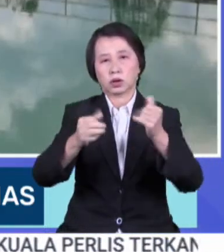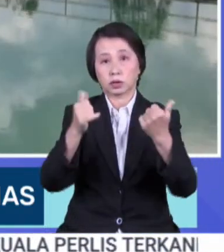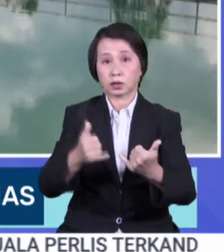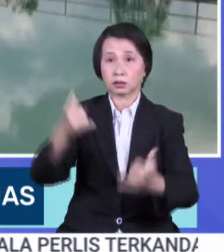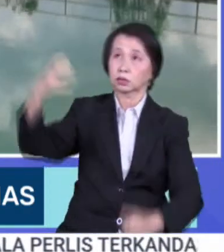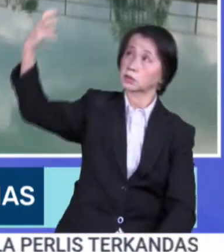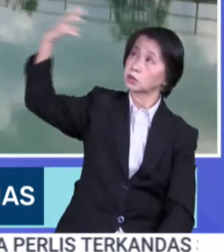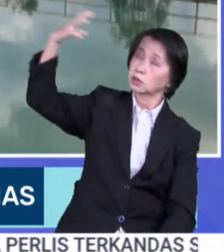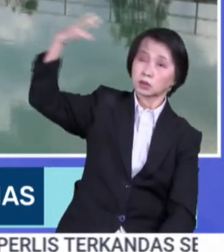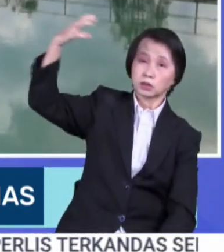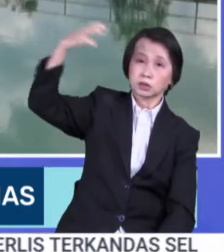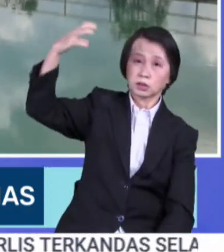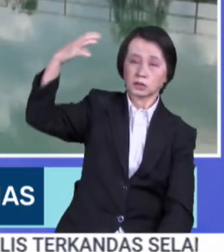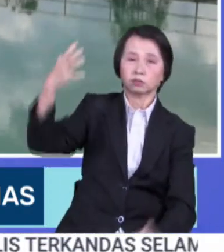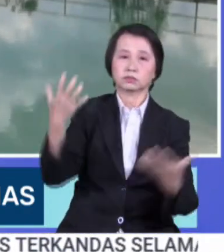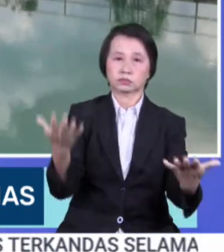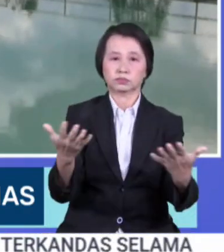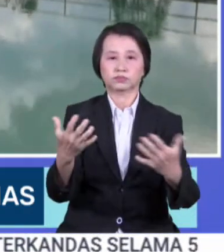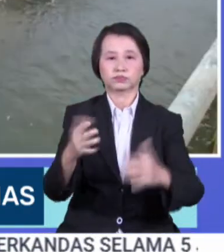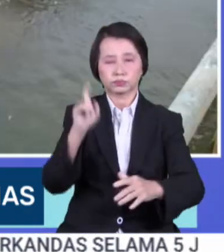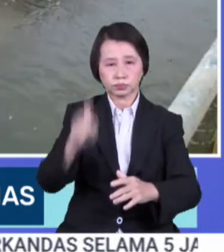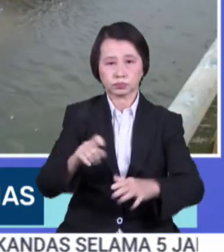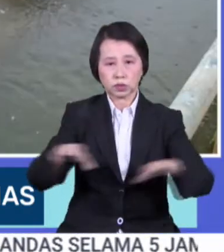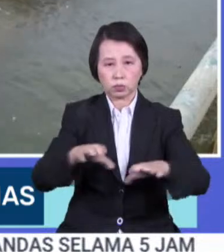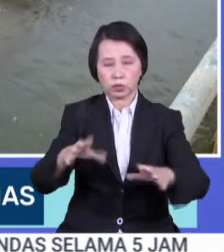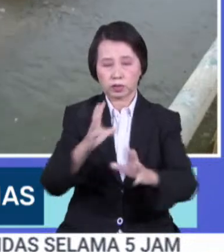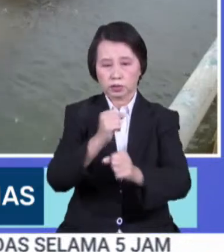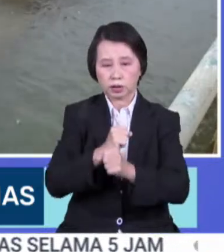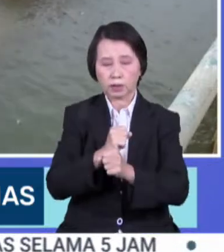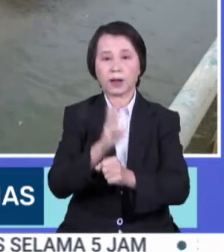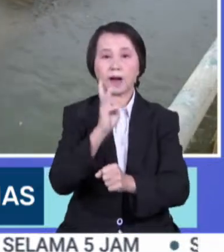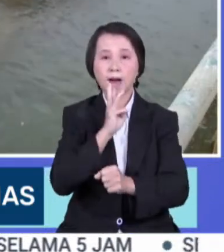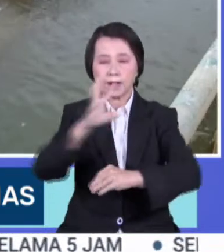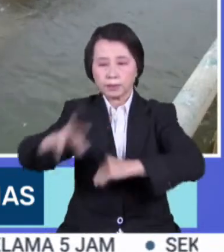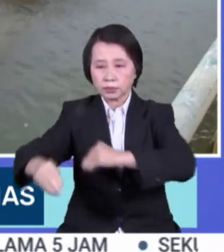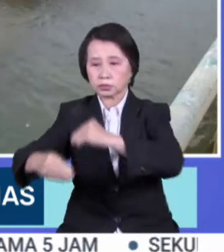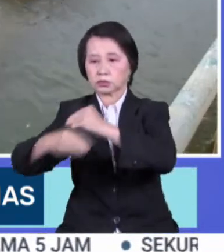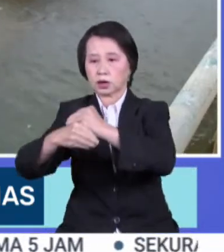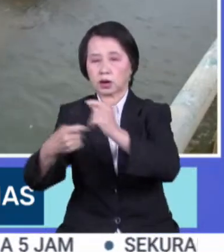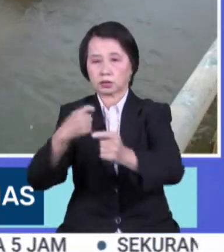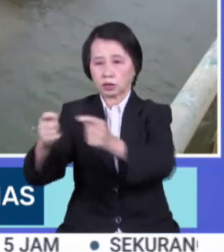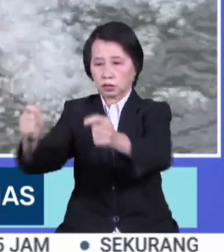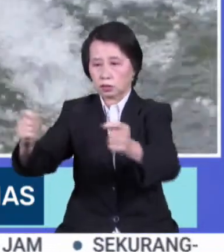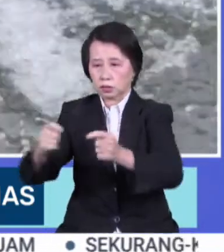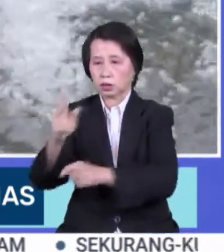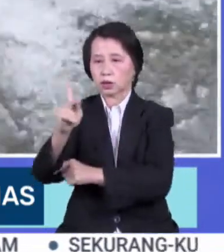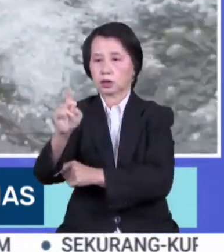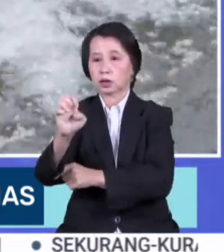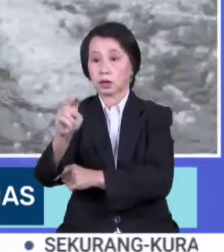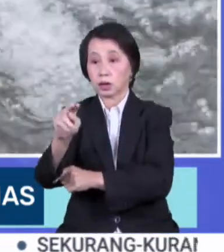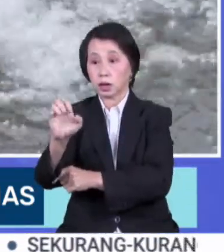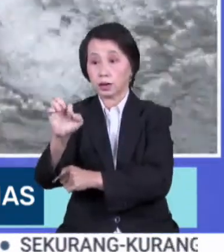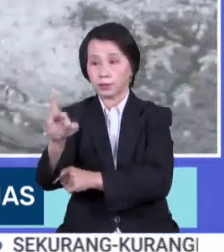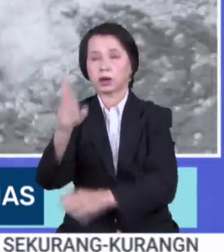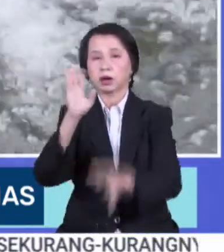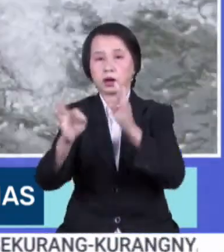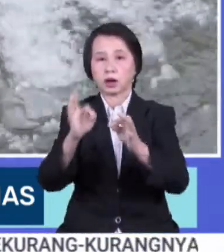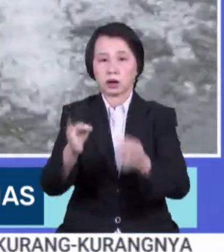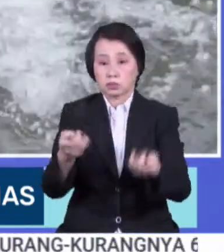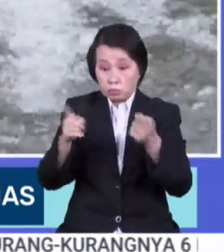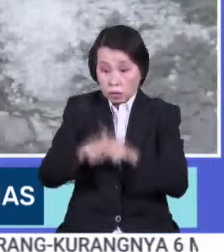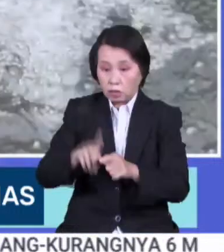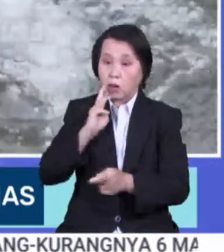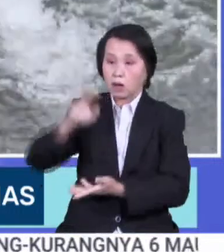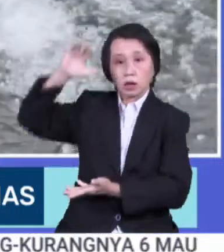musim panas. Antara langkah satu adalah mendapat bekalan air tambahan dari empangan Kenyir sekiranya berlaku kekurangan